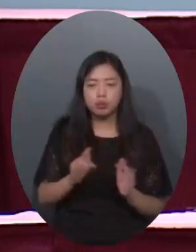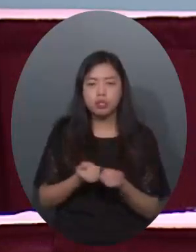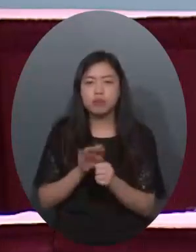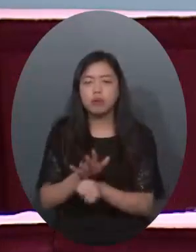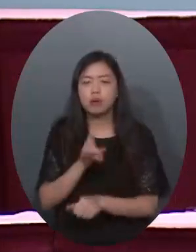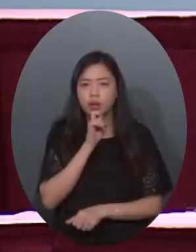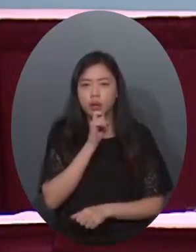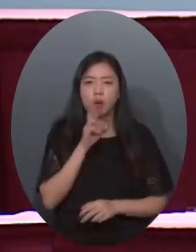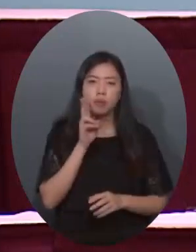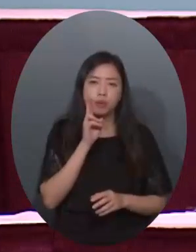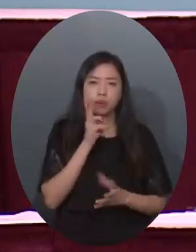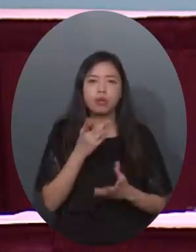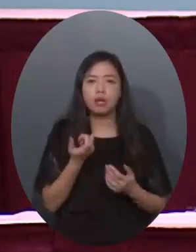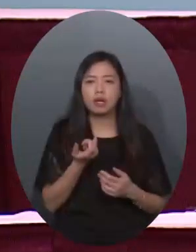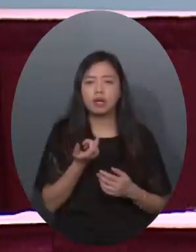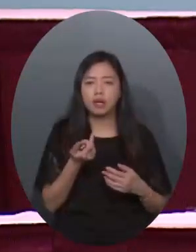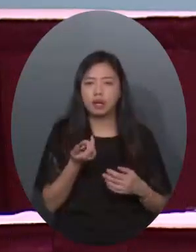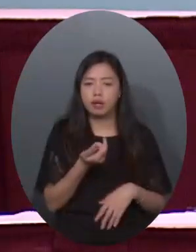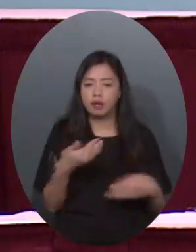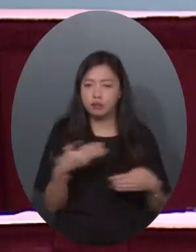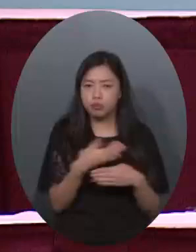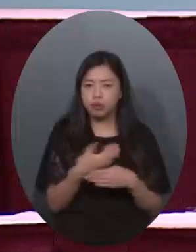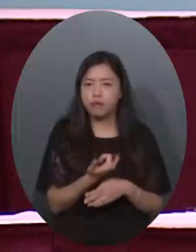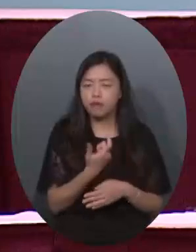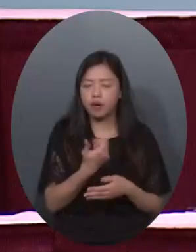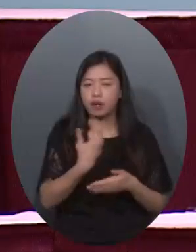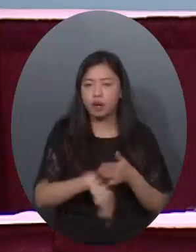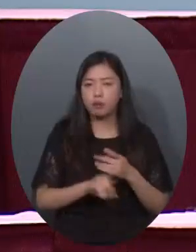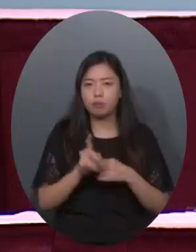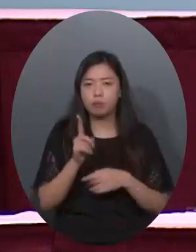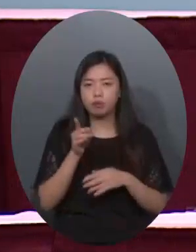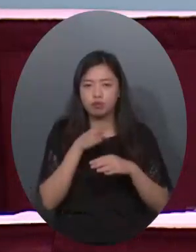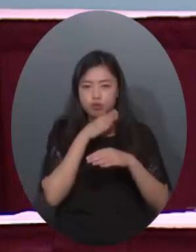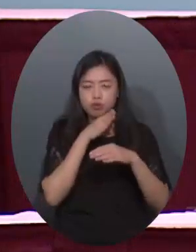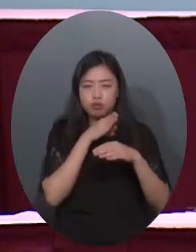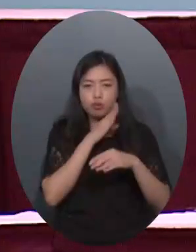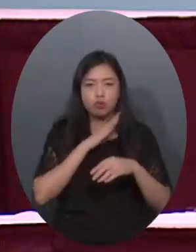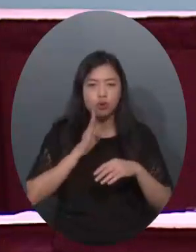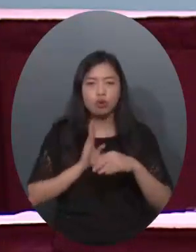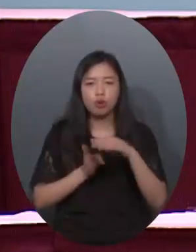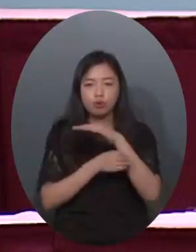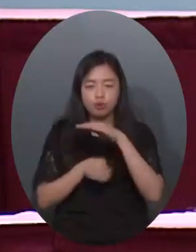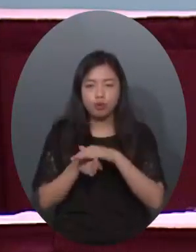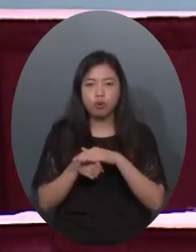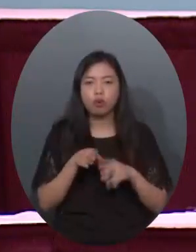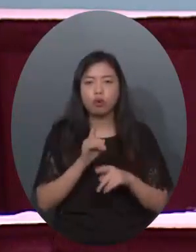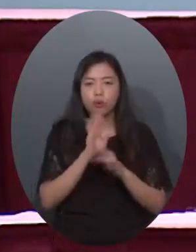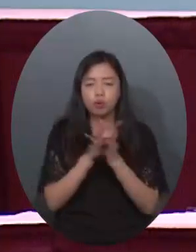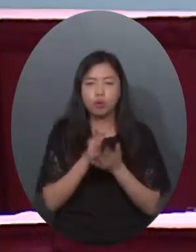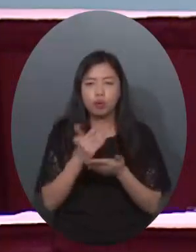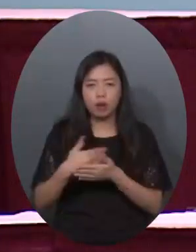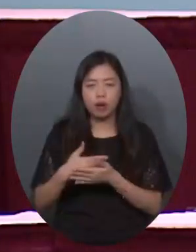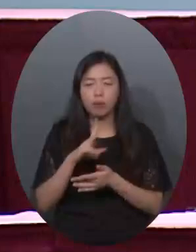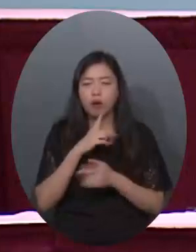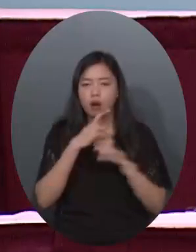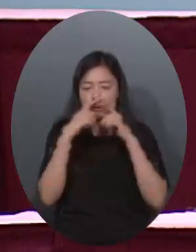及的車費扣減、商場和車站商戶租金減免、捐贈口罩，以至